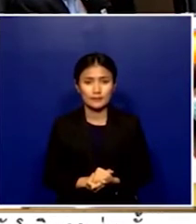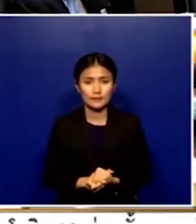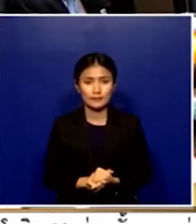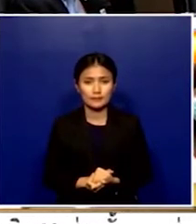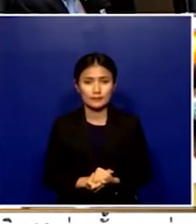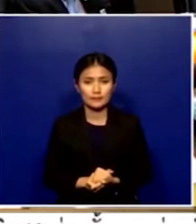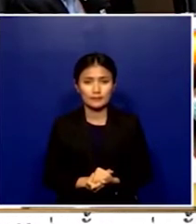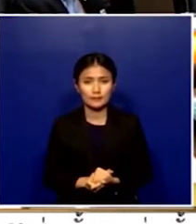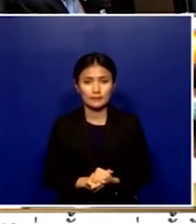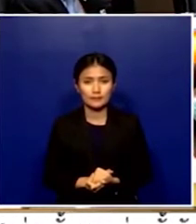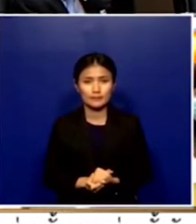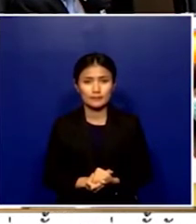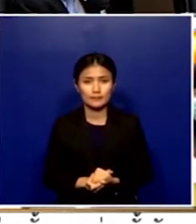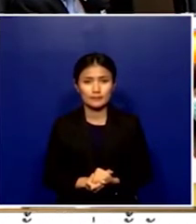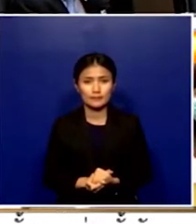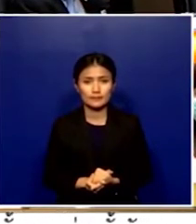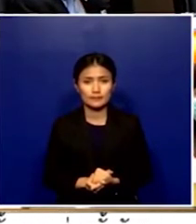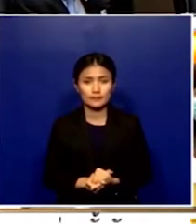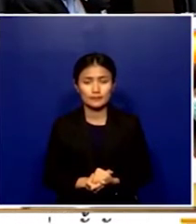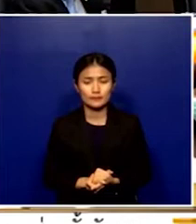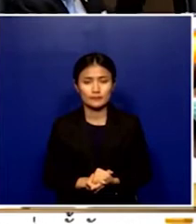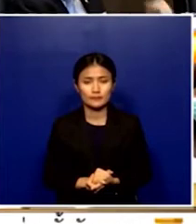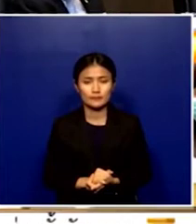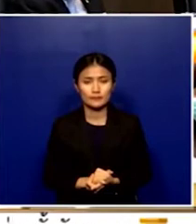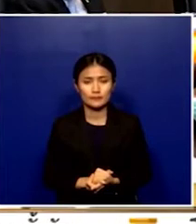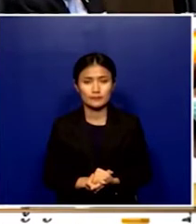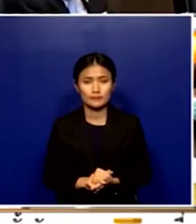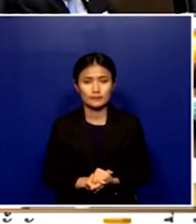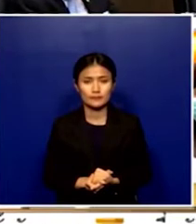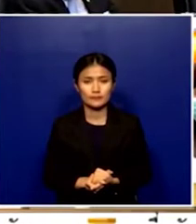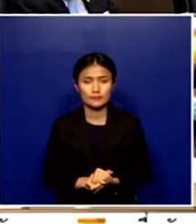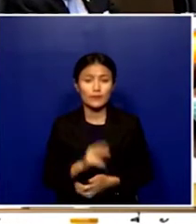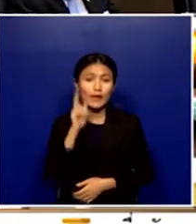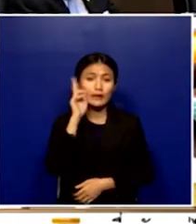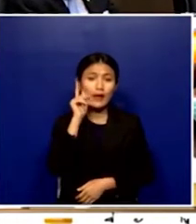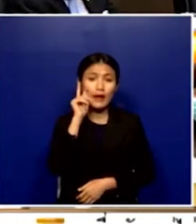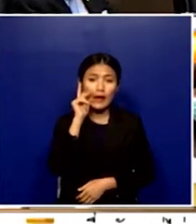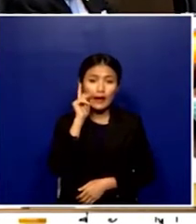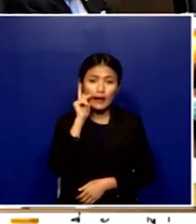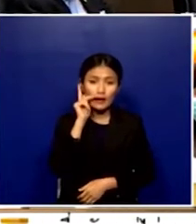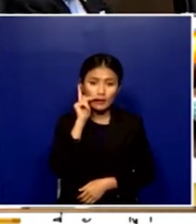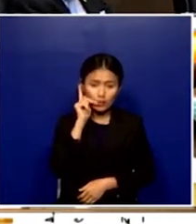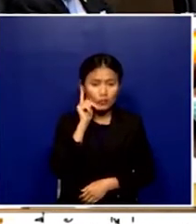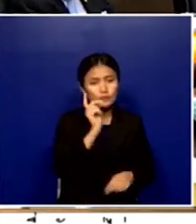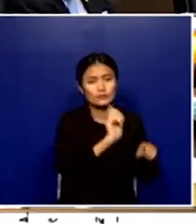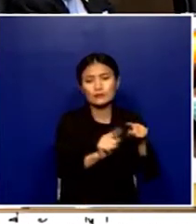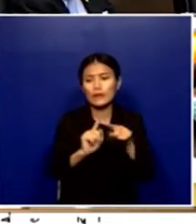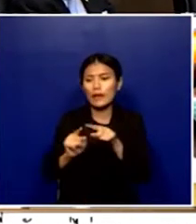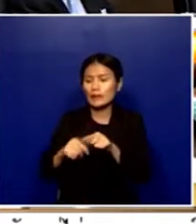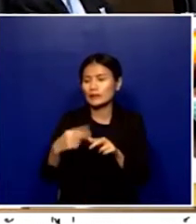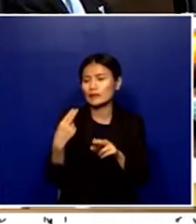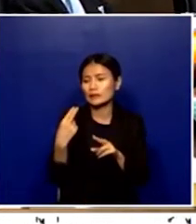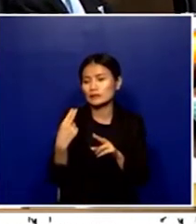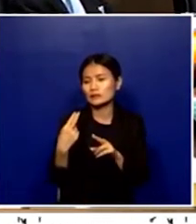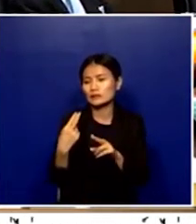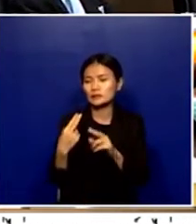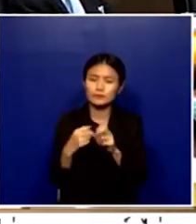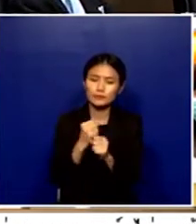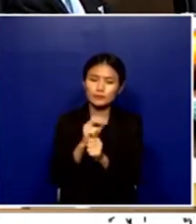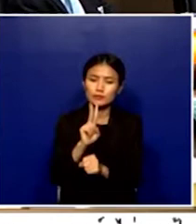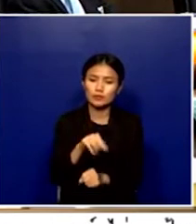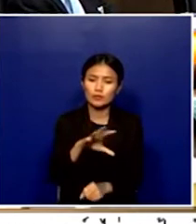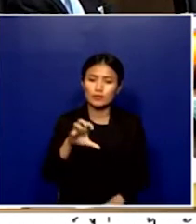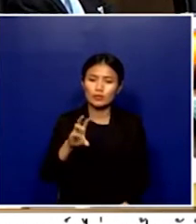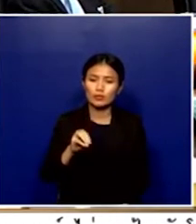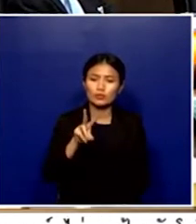ท่านประทานขาดิชันเคยเห็นสอมนชนได้ตั้งชายาให้กับคนเองประยุทธิจัโอชา เมื่อปี 62 ทผ่านมา